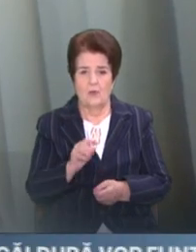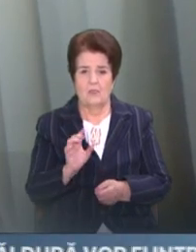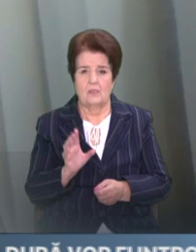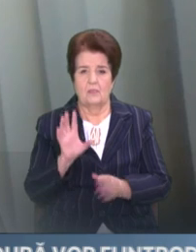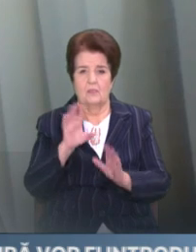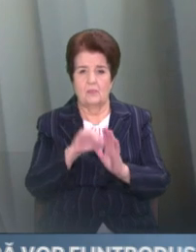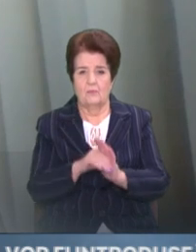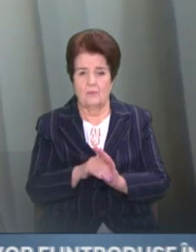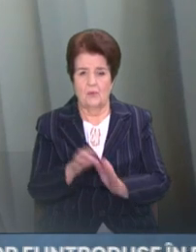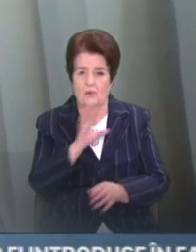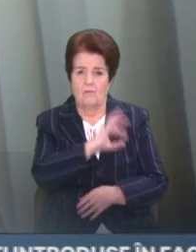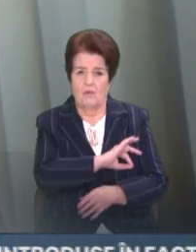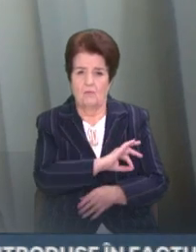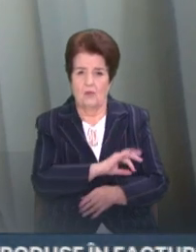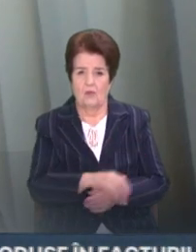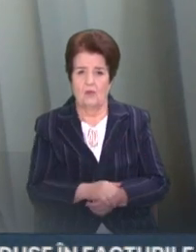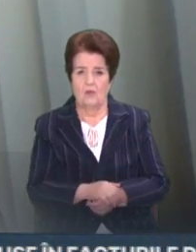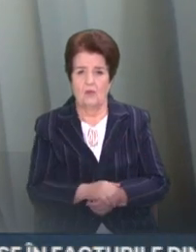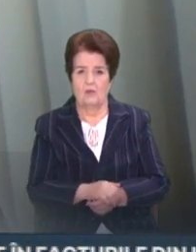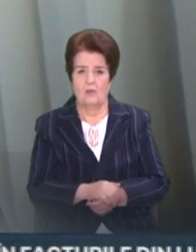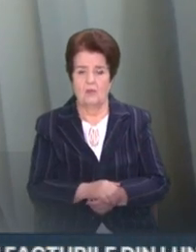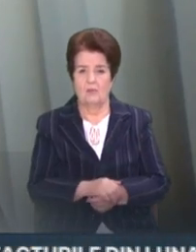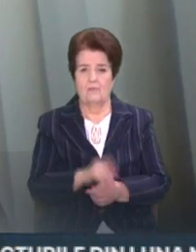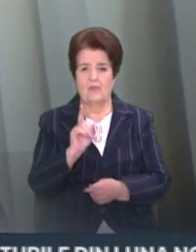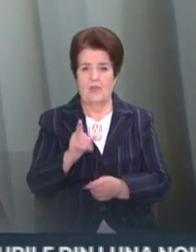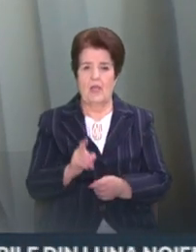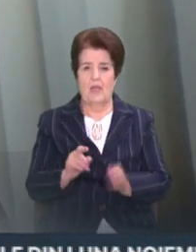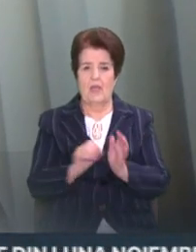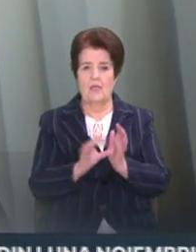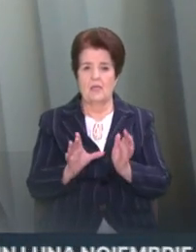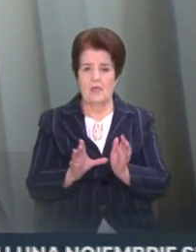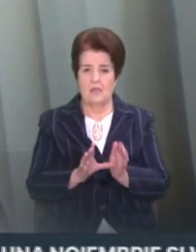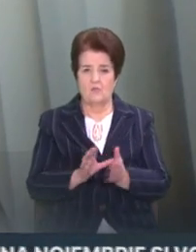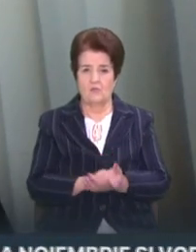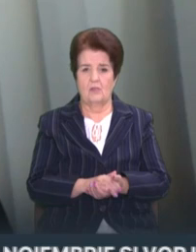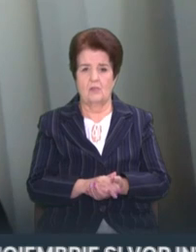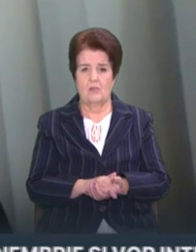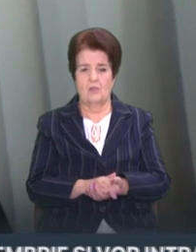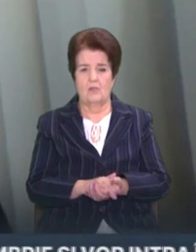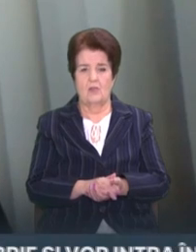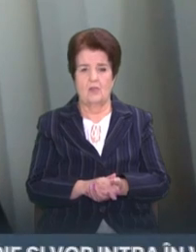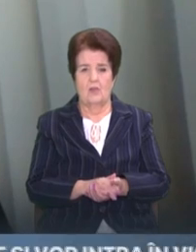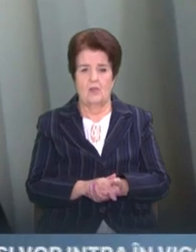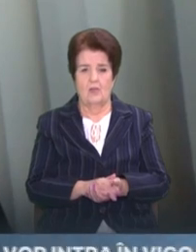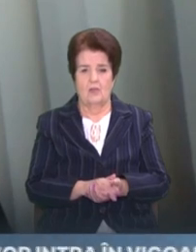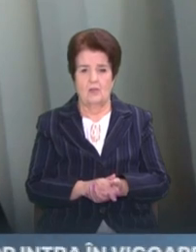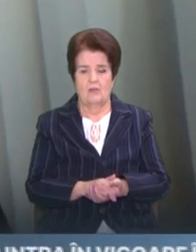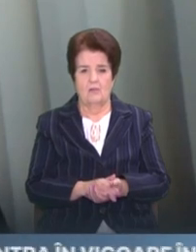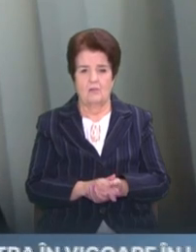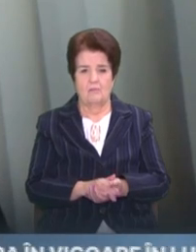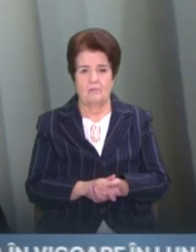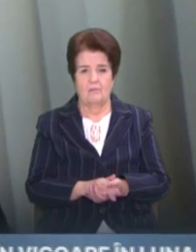Republica Moldova în diversificarea surselor de energie. Lucrul ăsta nu cred că este în avantajul lor